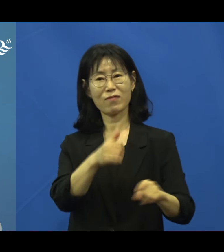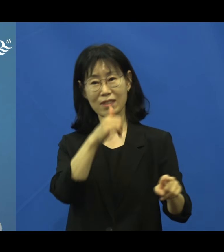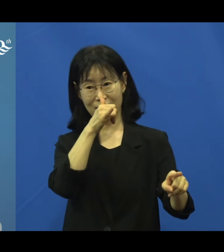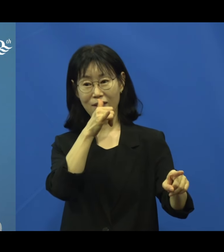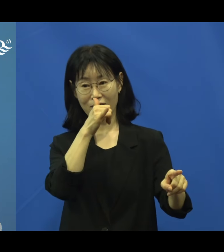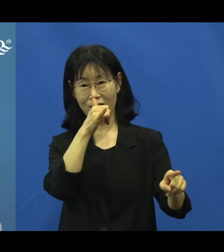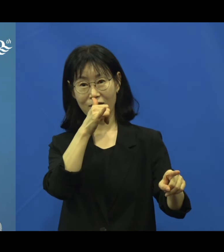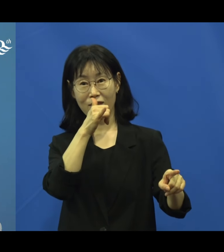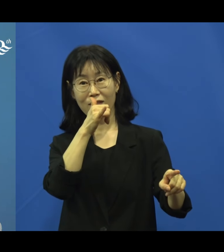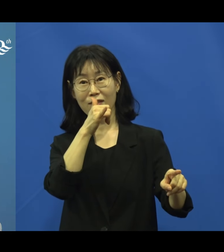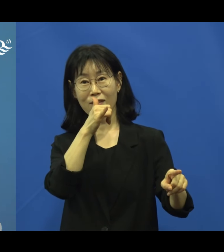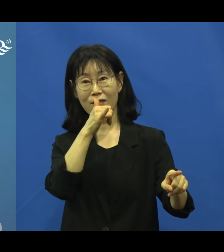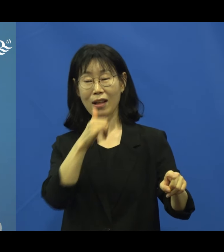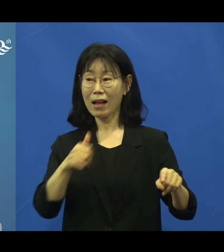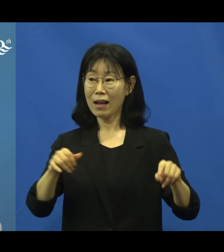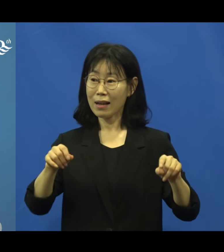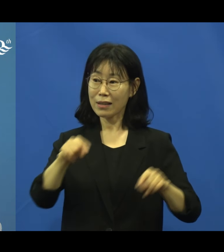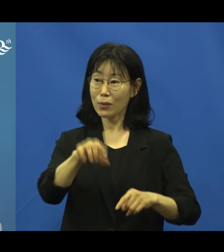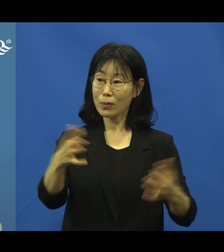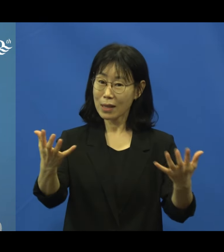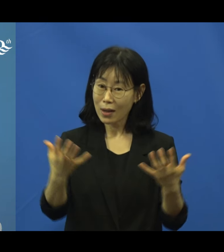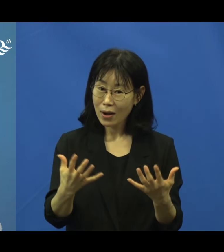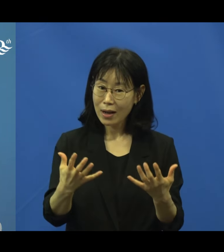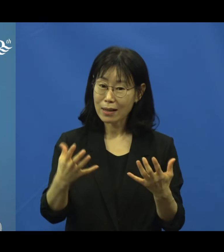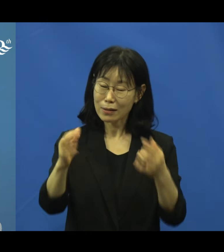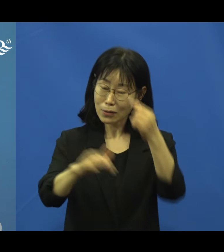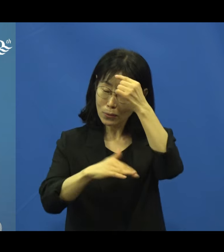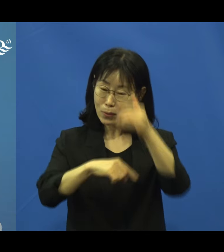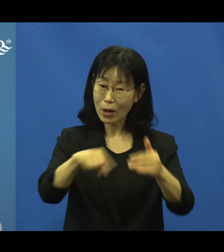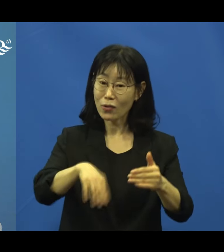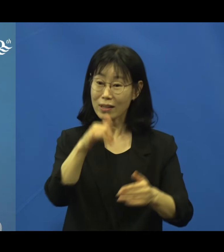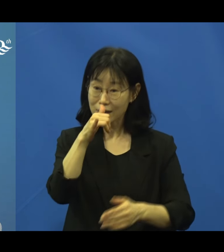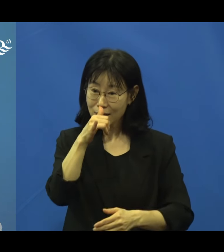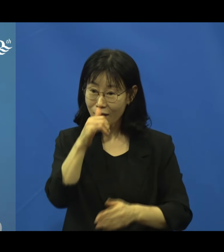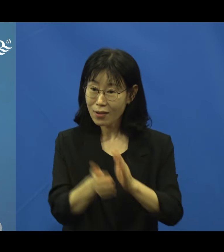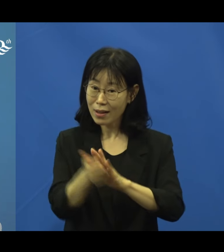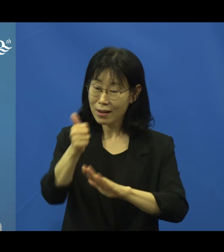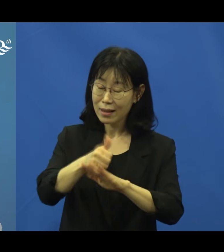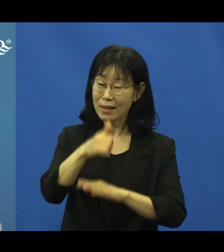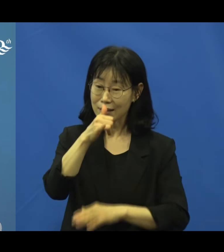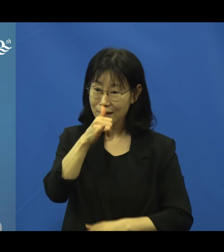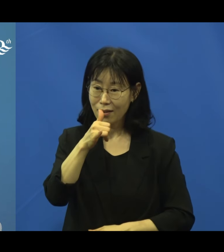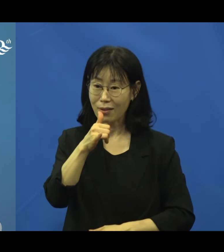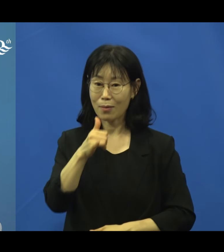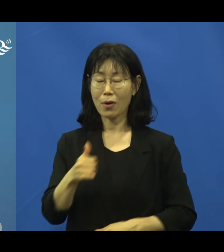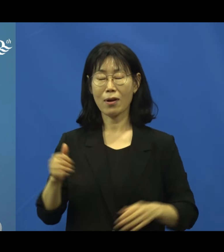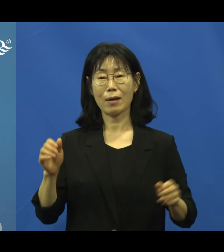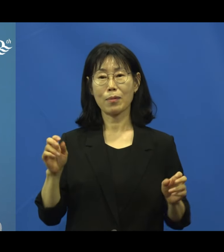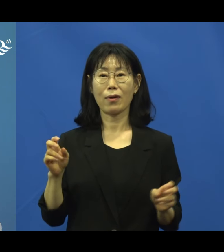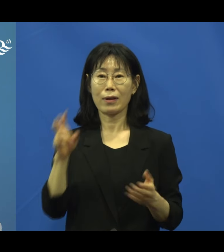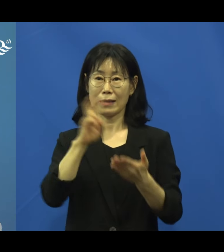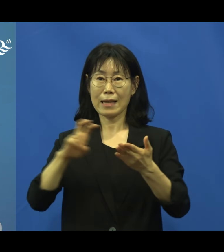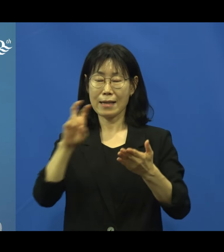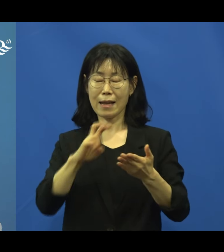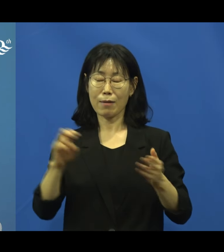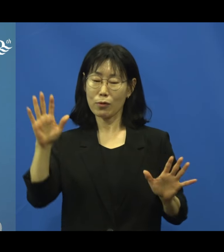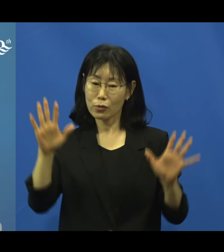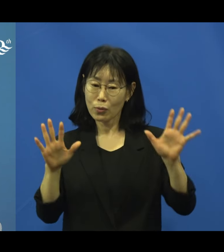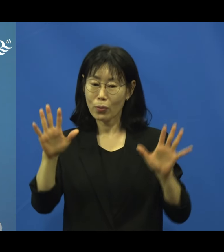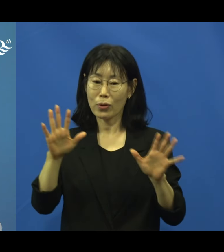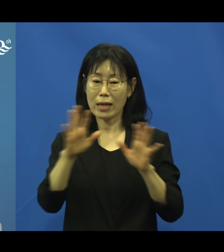여기도 있는가요? 네. 뭐 연예계에서도 탑에 있는 거죠. 막